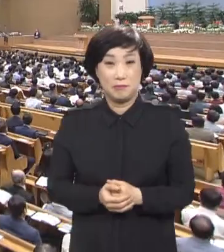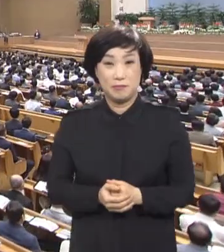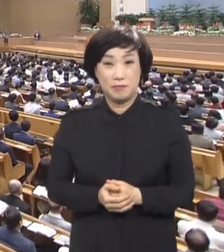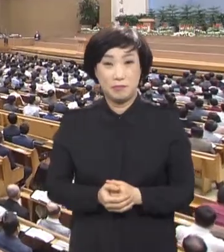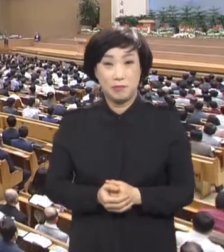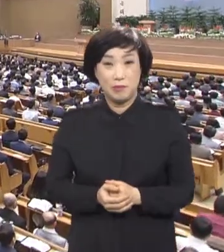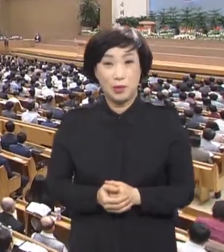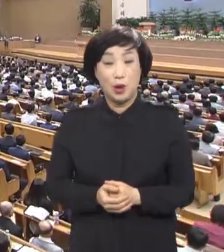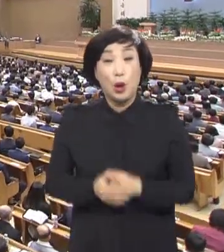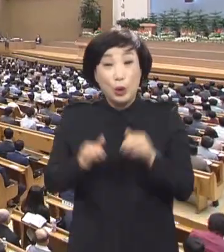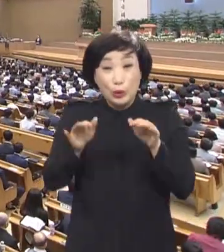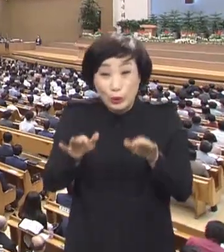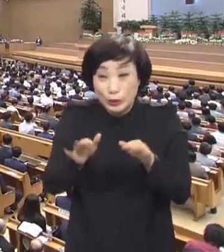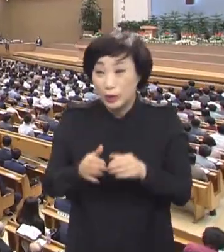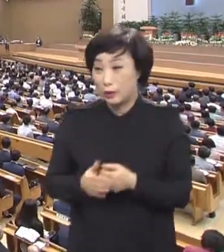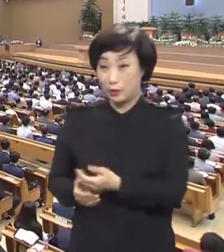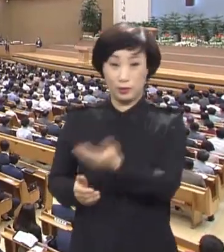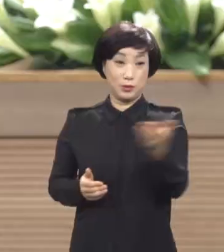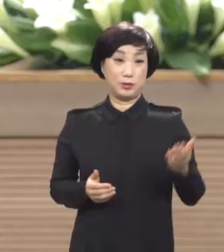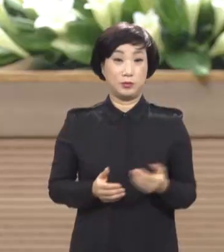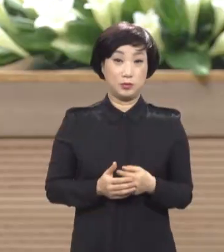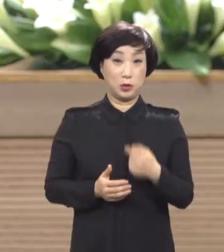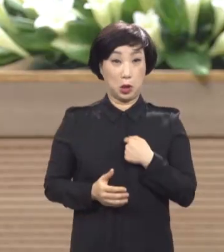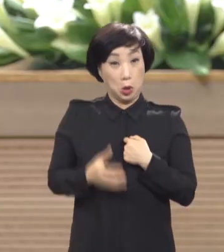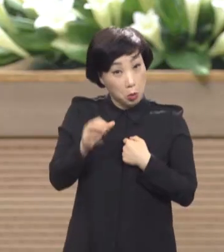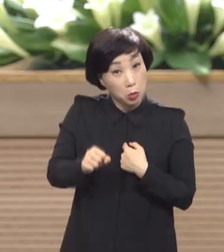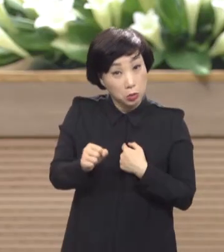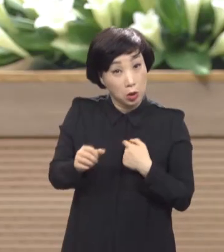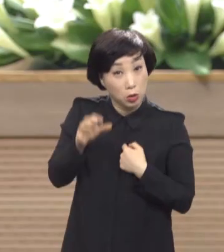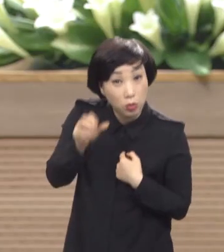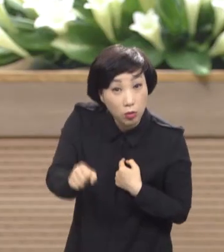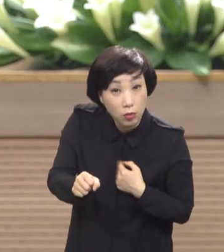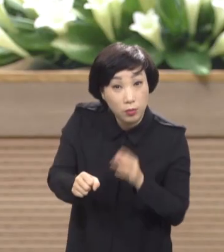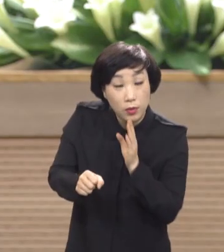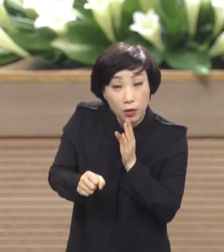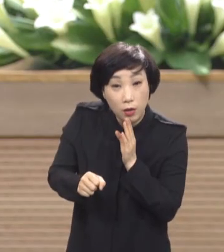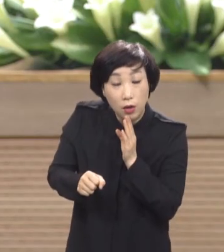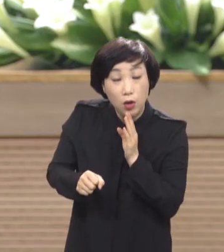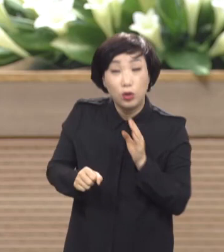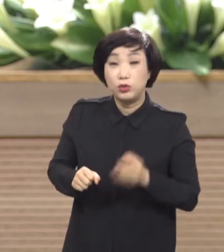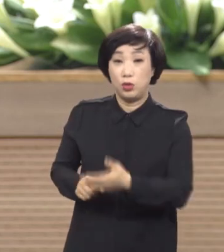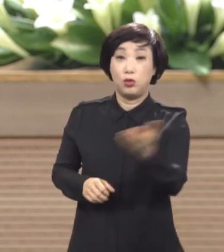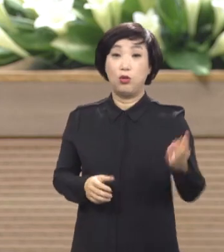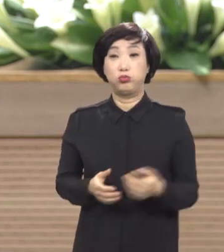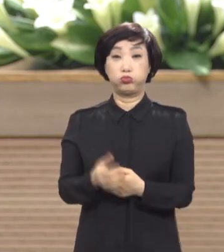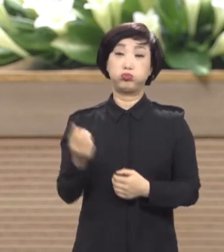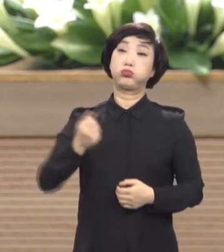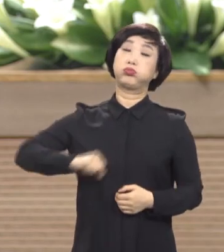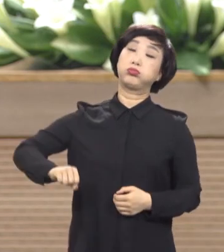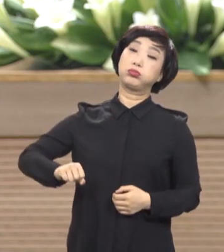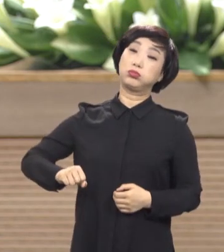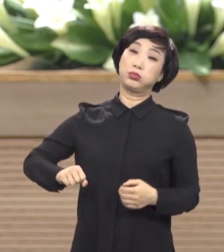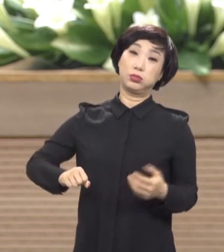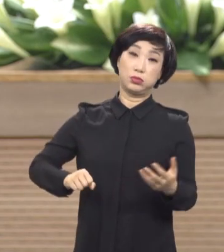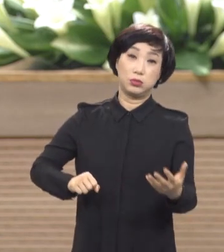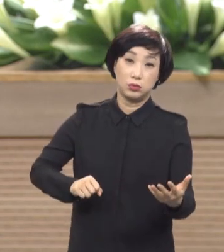그런데 내 것인데 왜 불순종하나